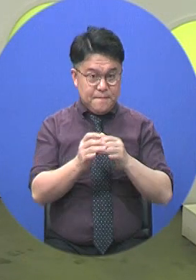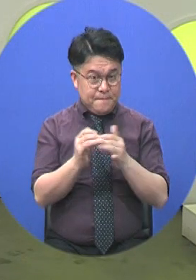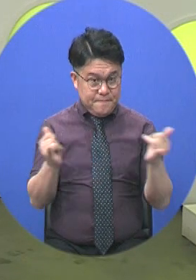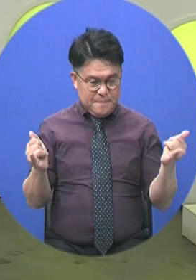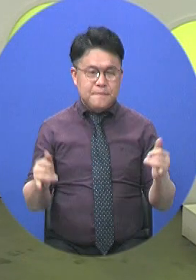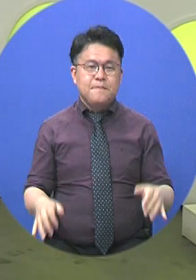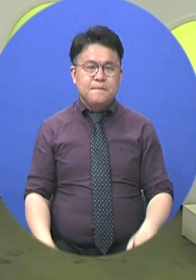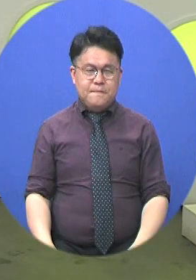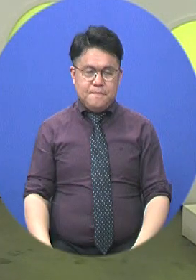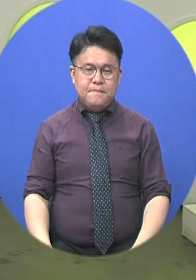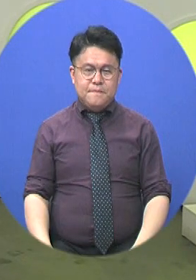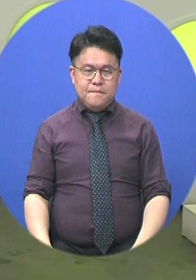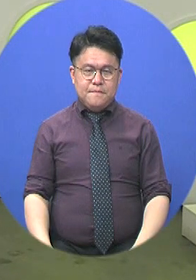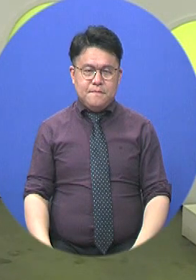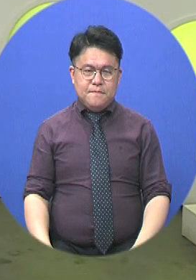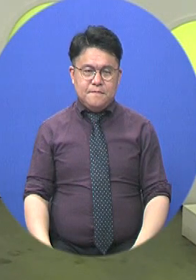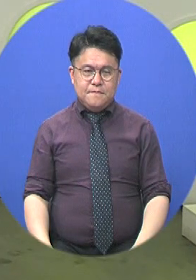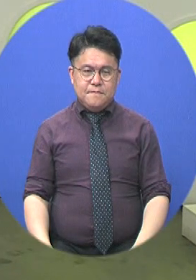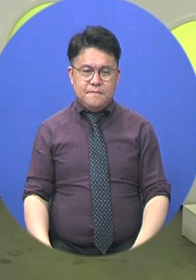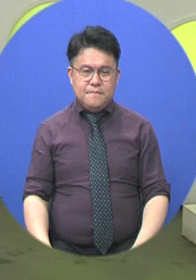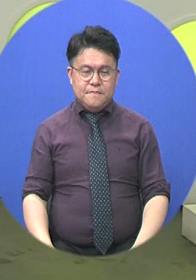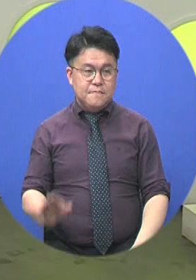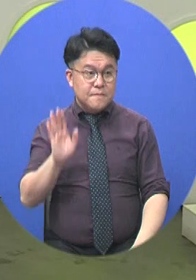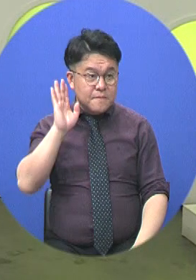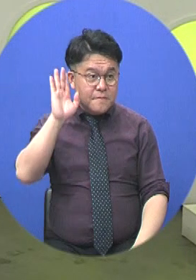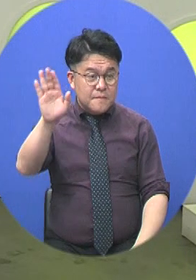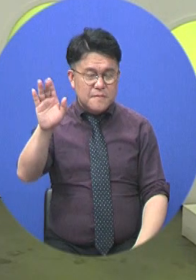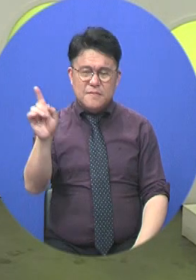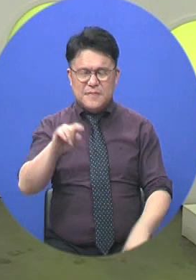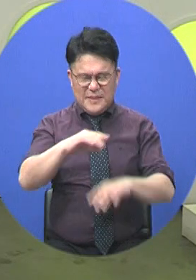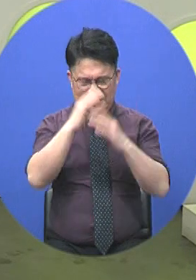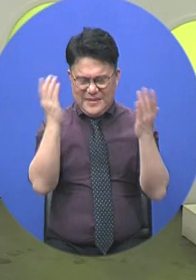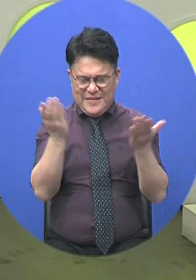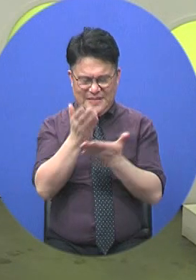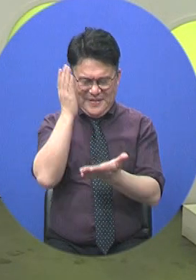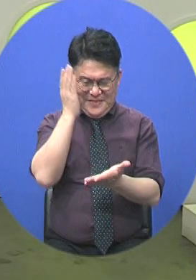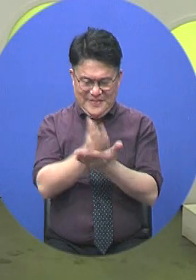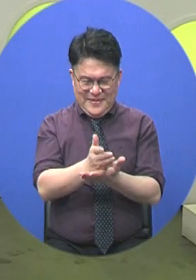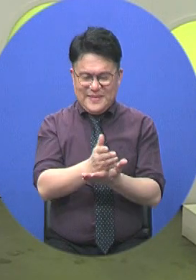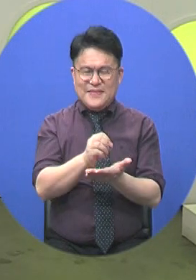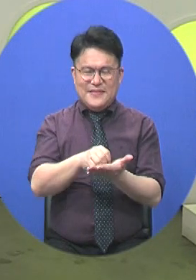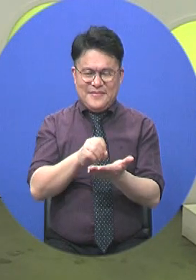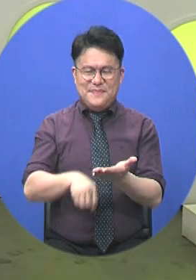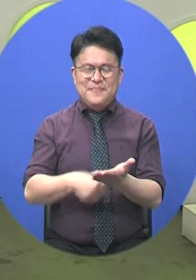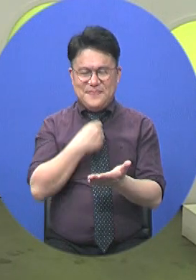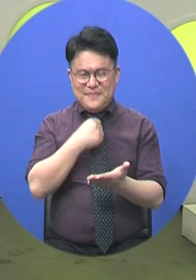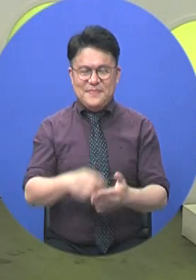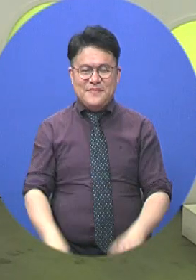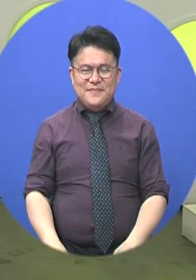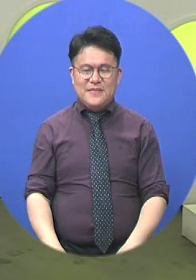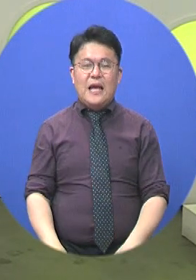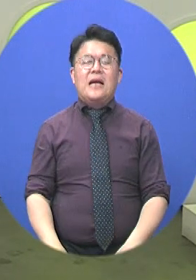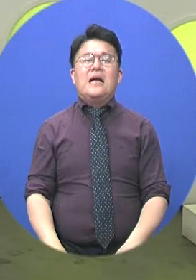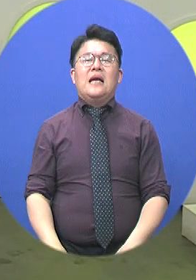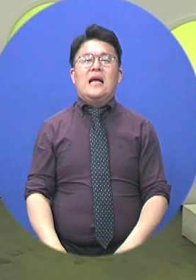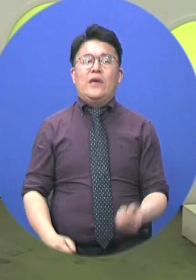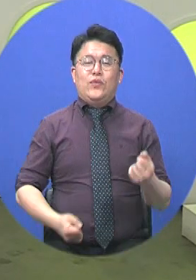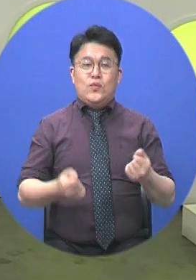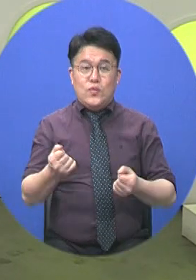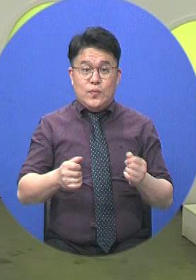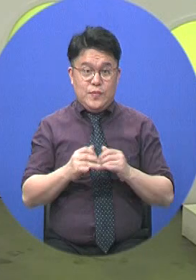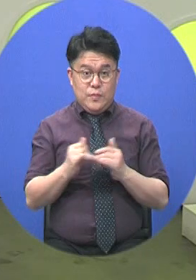있는데요. 네. 뭐 조만간 이제 다 내려놓으려 합니다. 아, 운전을 하시는 일을